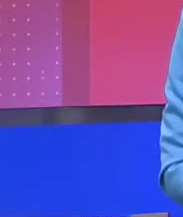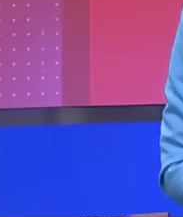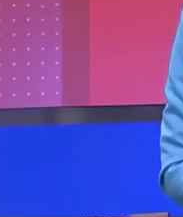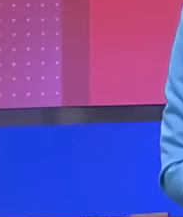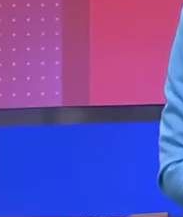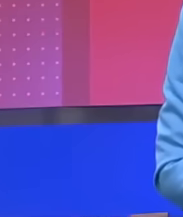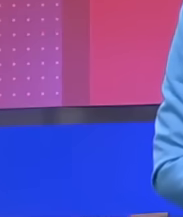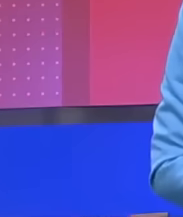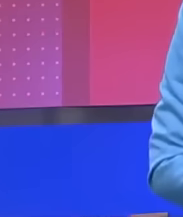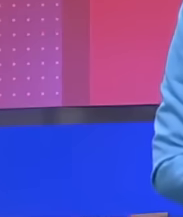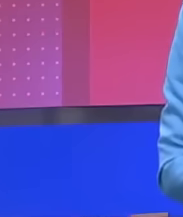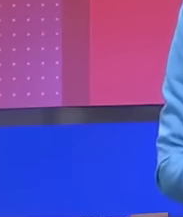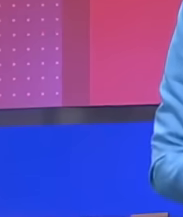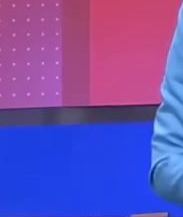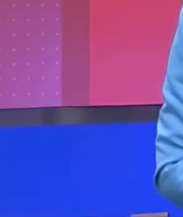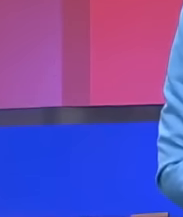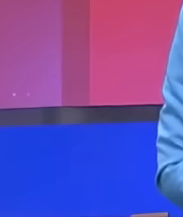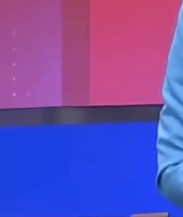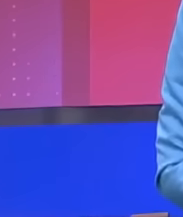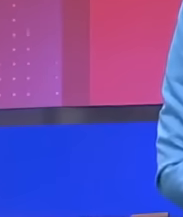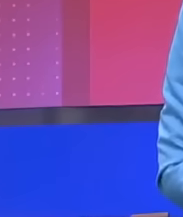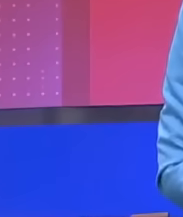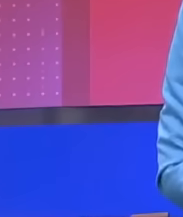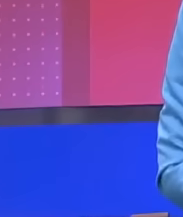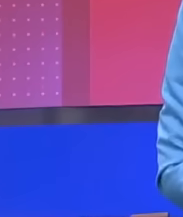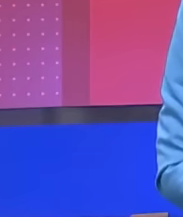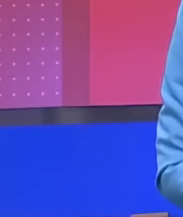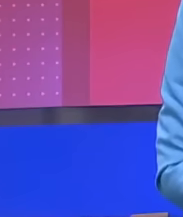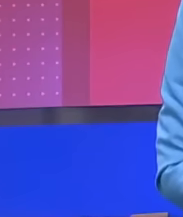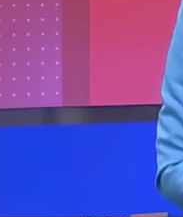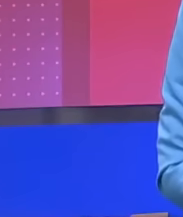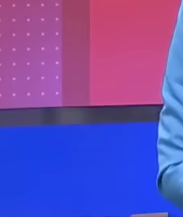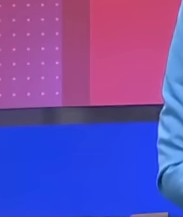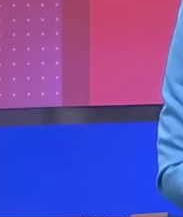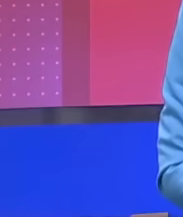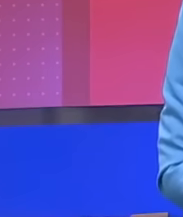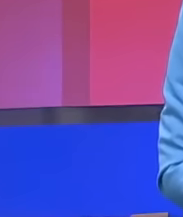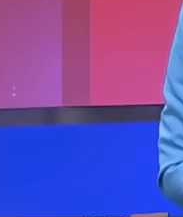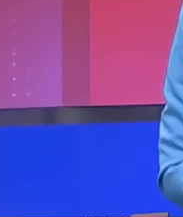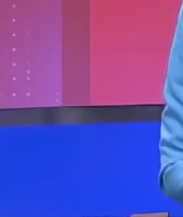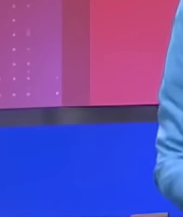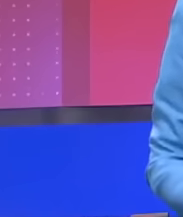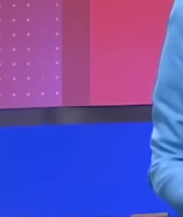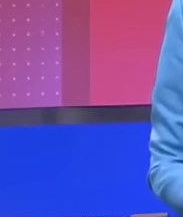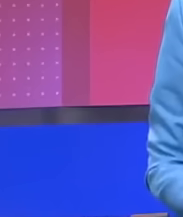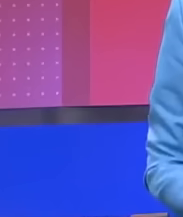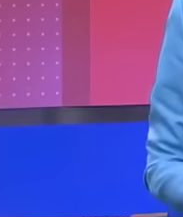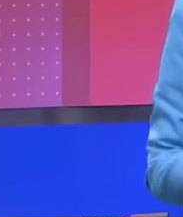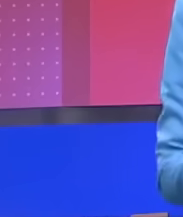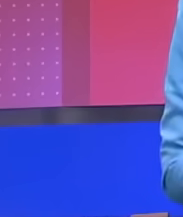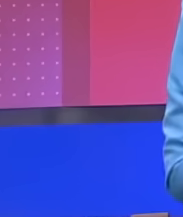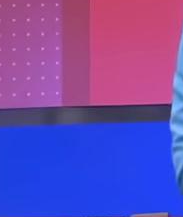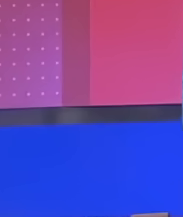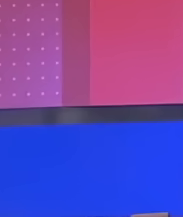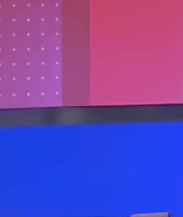าพาณิชย์จะเอาโครงการนี้กลับมาหรือเปล่าบอกว่าเป็นการลดภาระให้กับเกษตรกรนะครับเดี๋ยวไปคุยกับรองอธิบดีกรมการค้าภายในครับ เขาบ